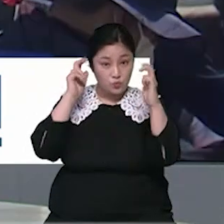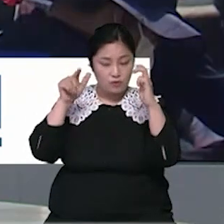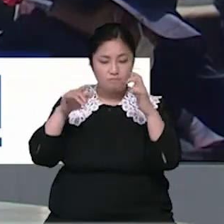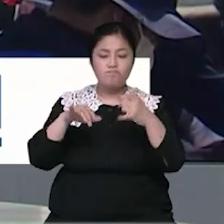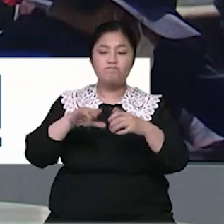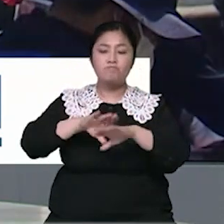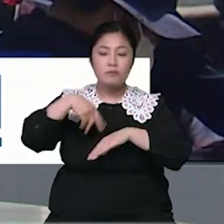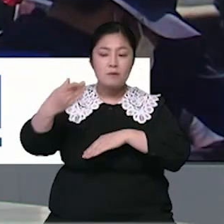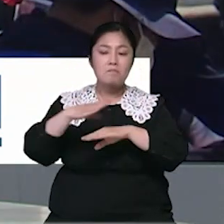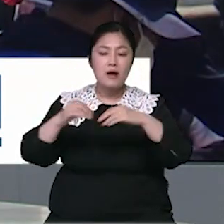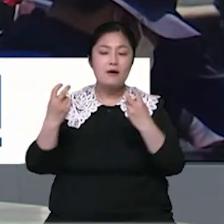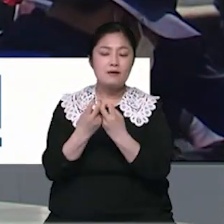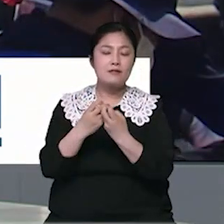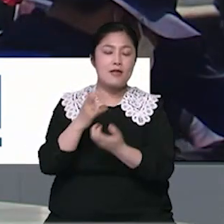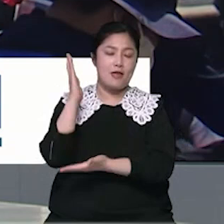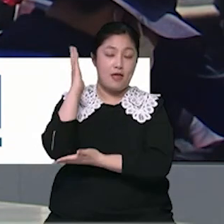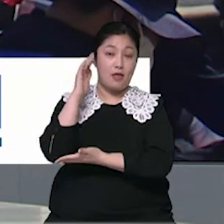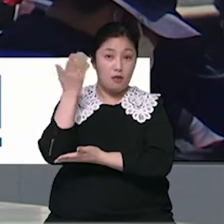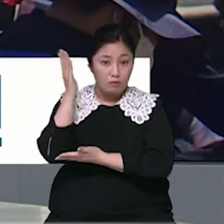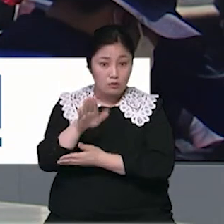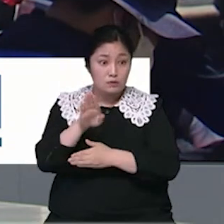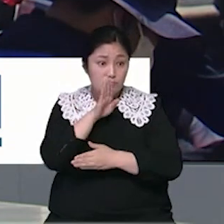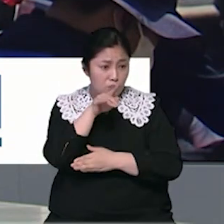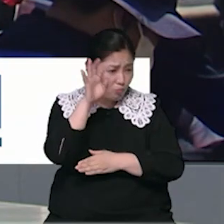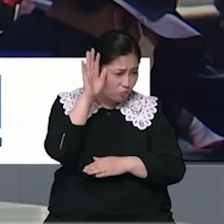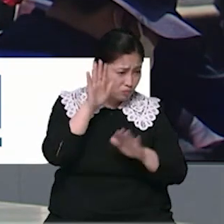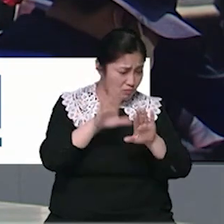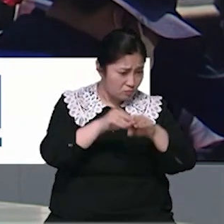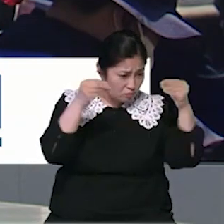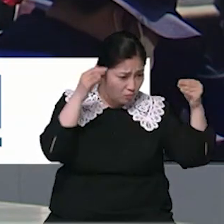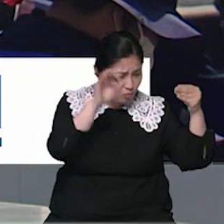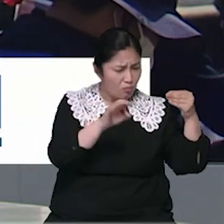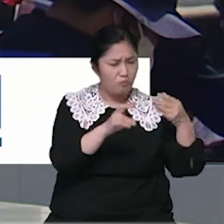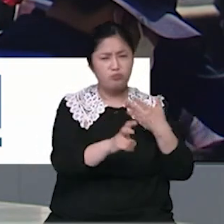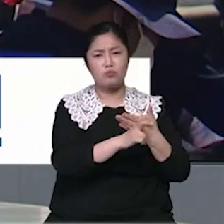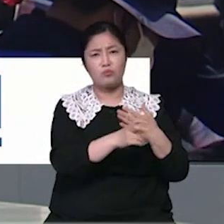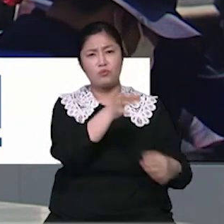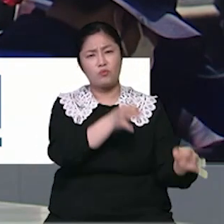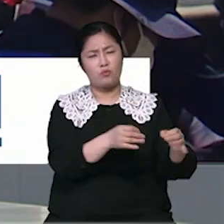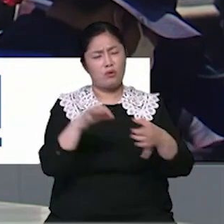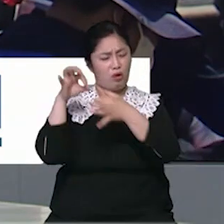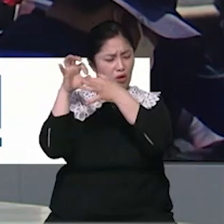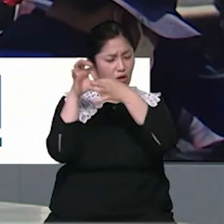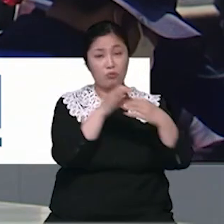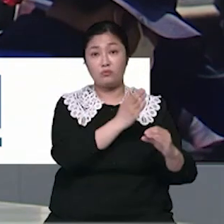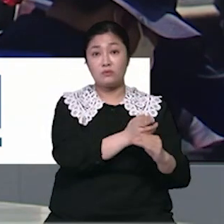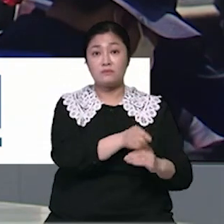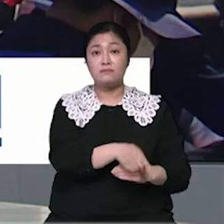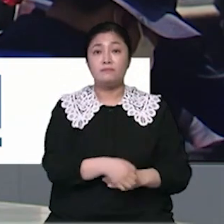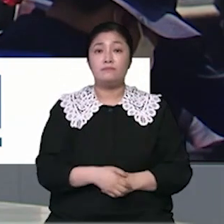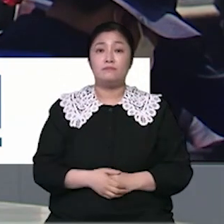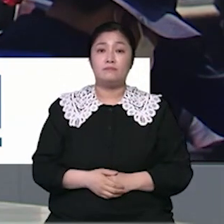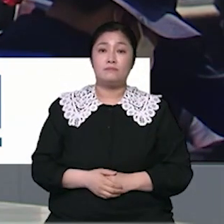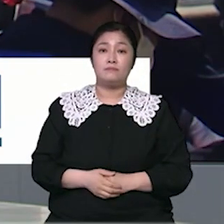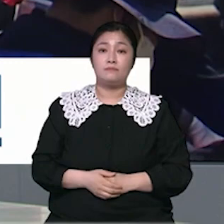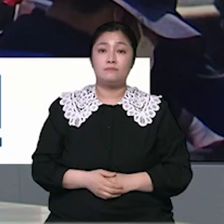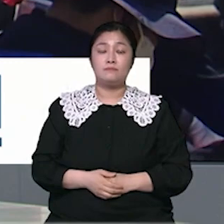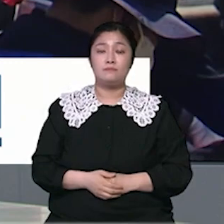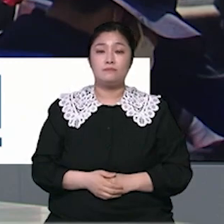마련을 약속했지만 현장에서는 여전히 불법 재하도급이 만연하고 있는 것으로 드러났습니다. 조윤정